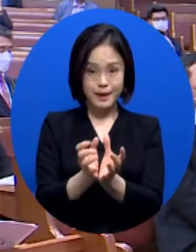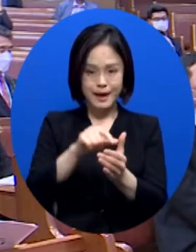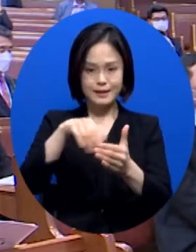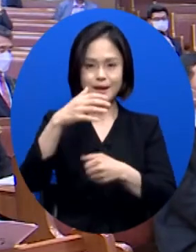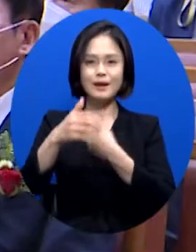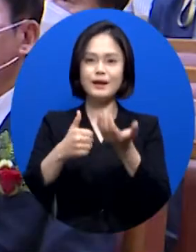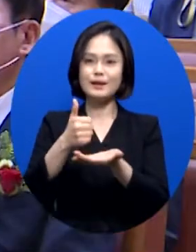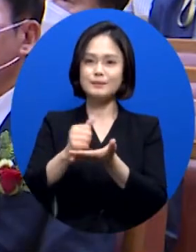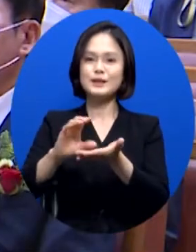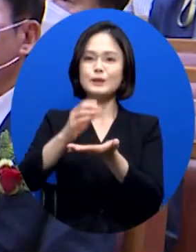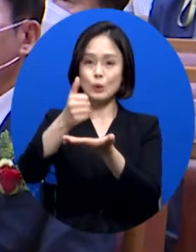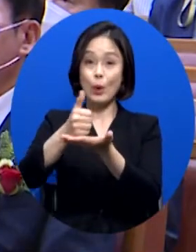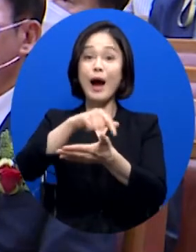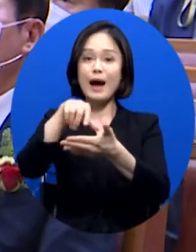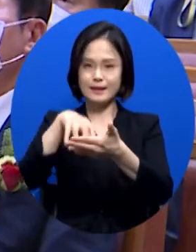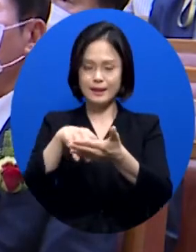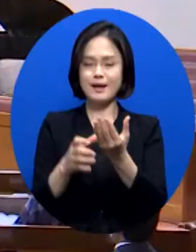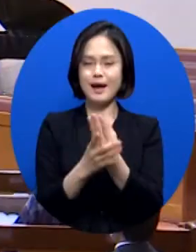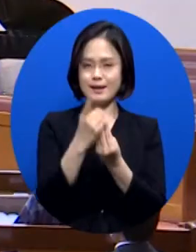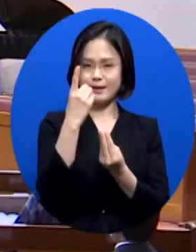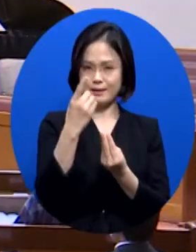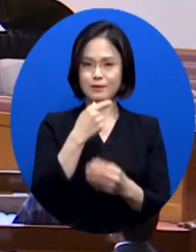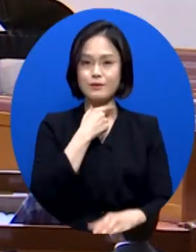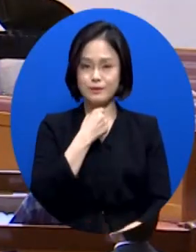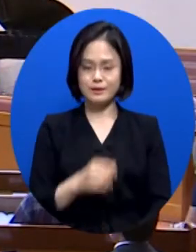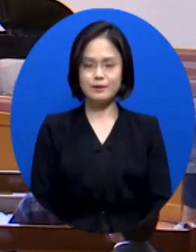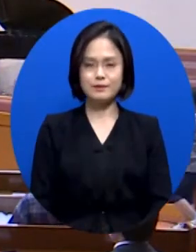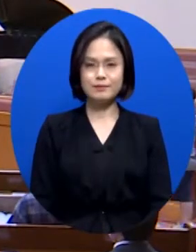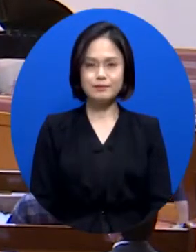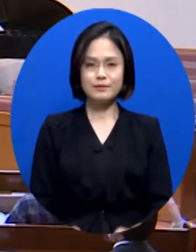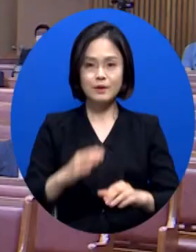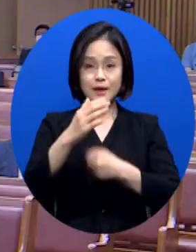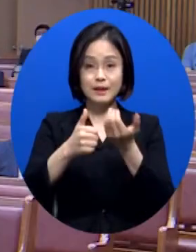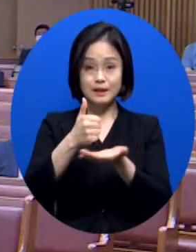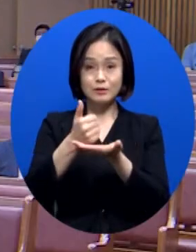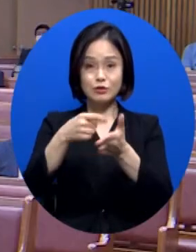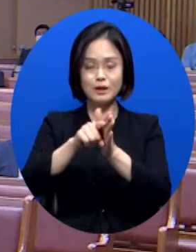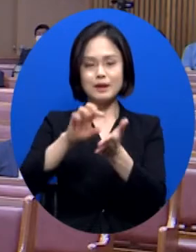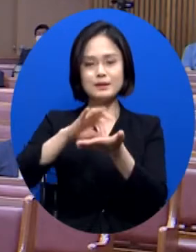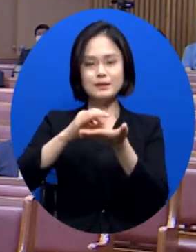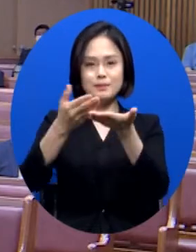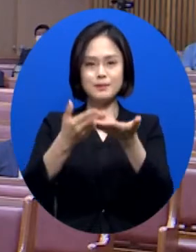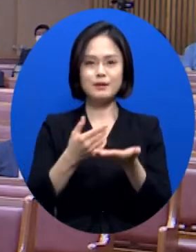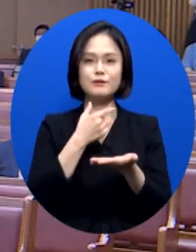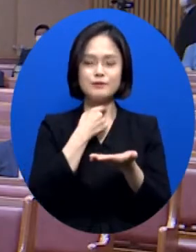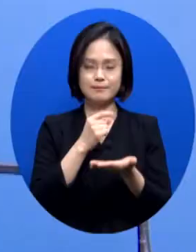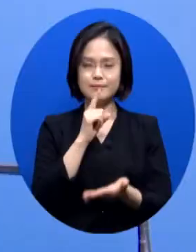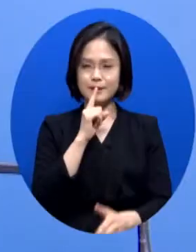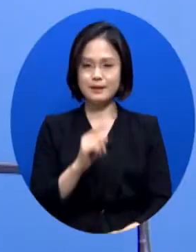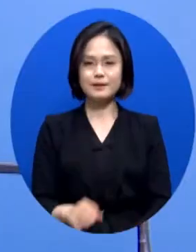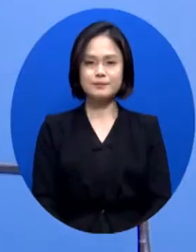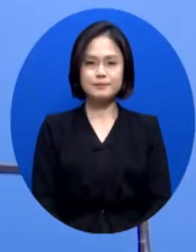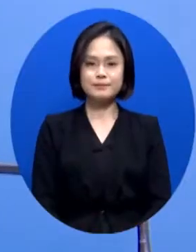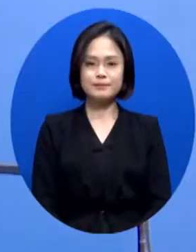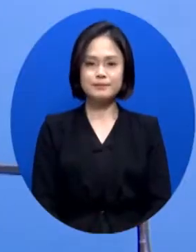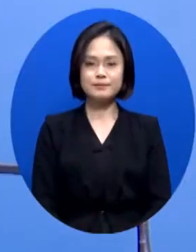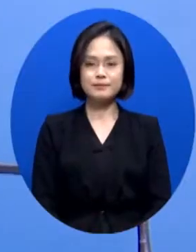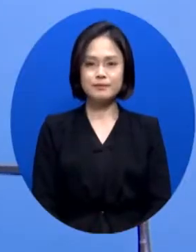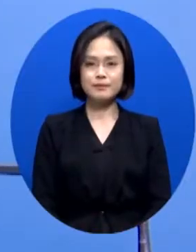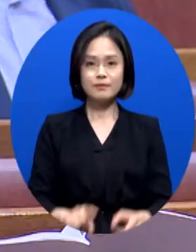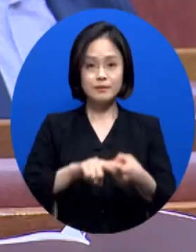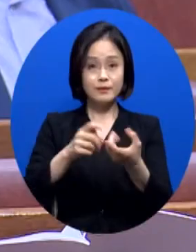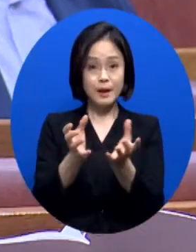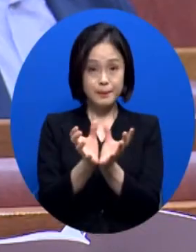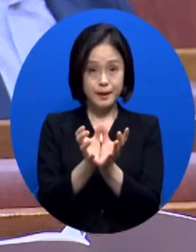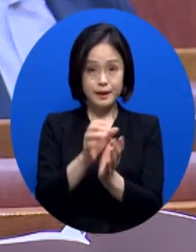세우고 세상을 살리는 데 쓰임 받는 도구가 되도록 헌신하게 따고 밝혔습니다 전국지역 장 노회 총회 라 피는